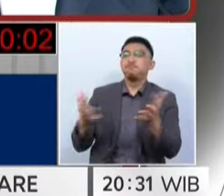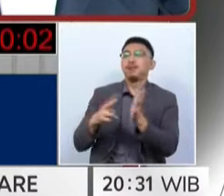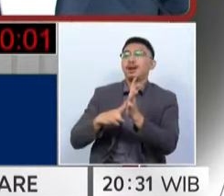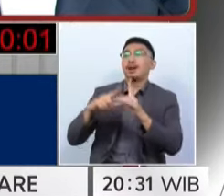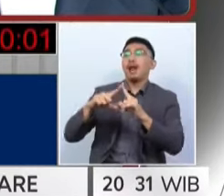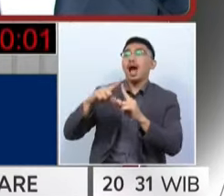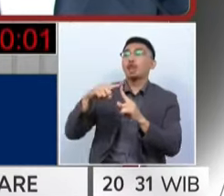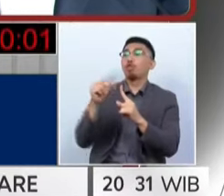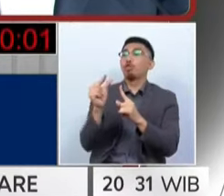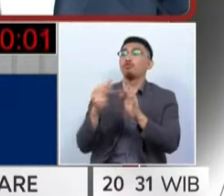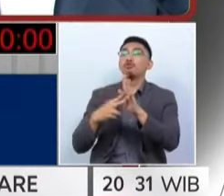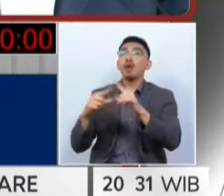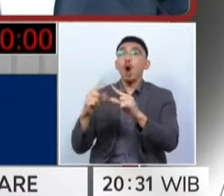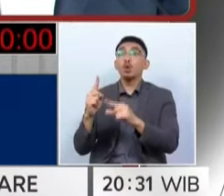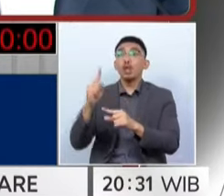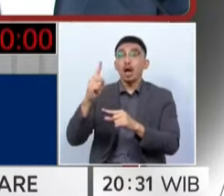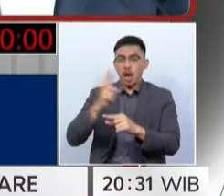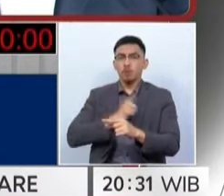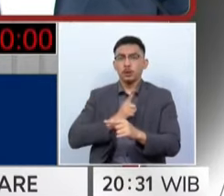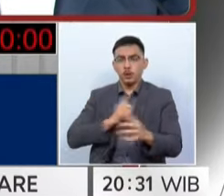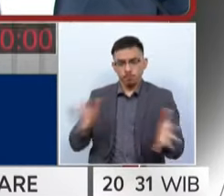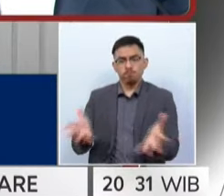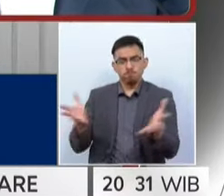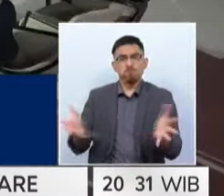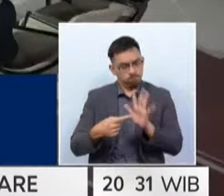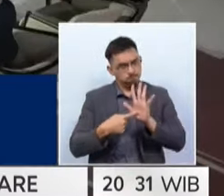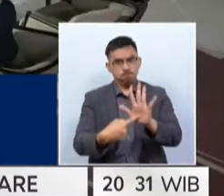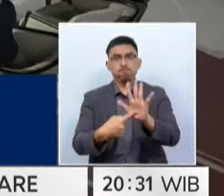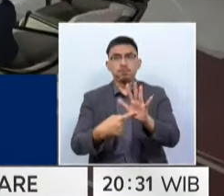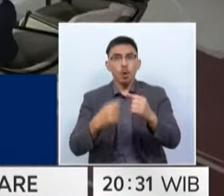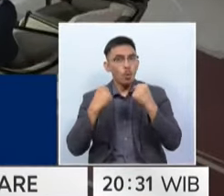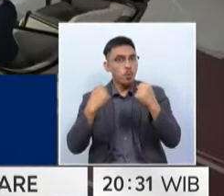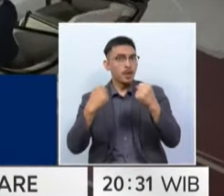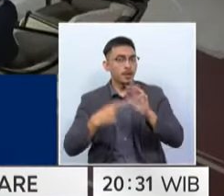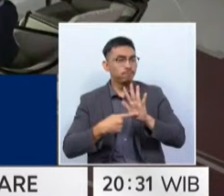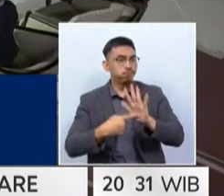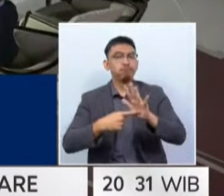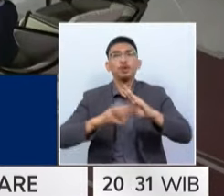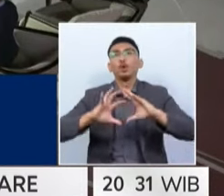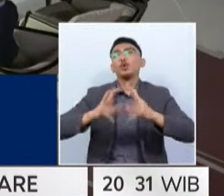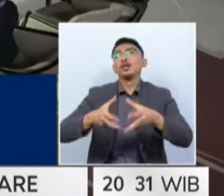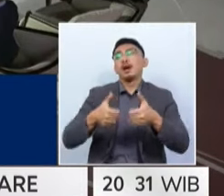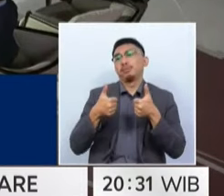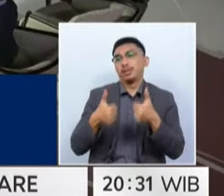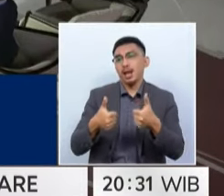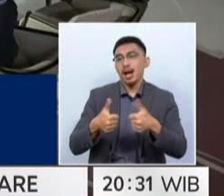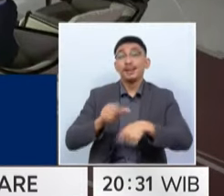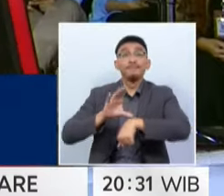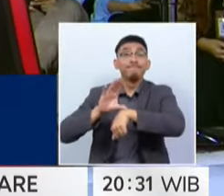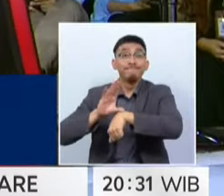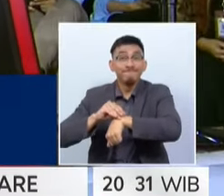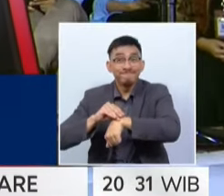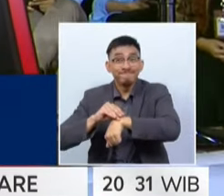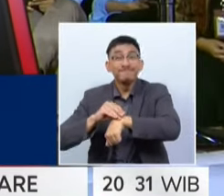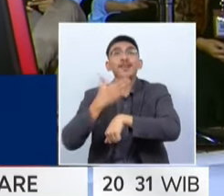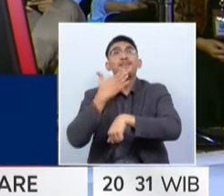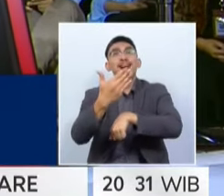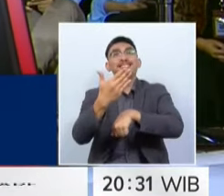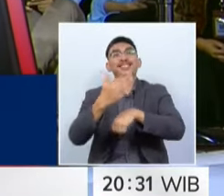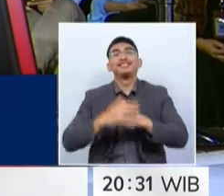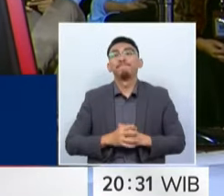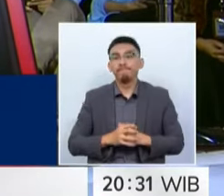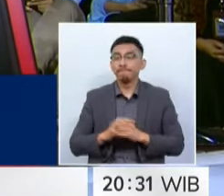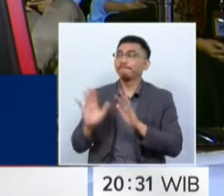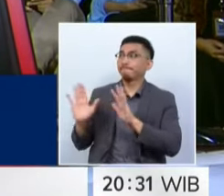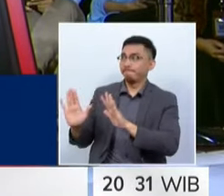oleh kita sendiri untuk menunjukkan power kita Dun W sudah habis Pak Ganjar terima kasih Oke mohon